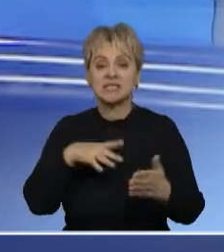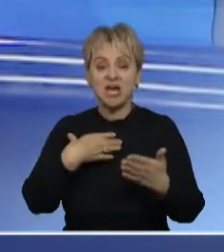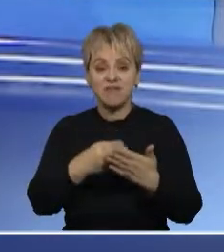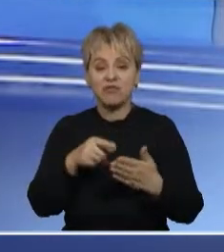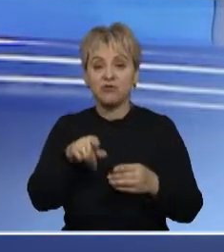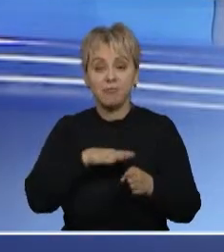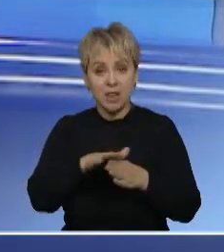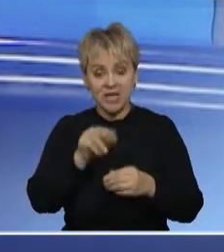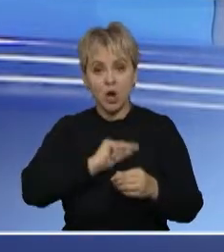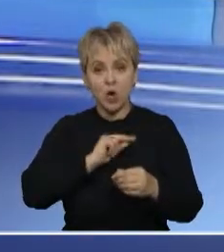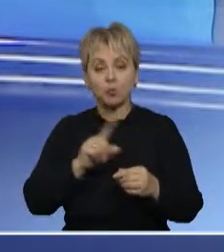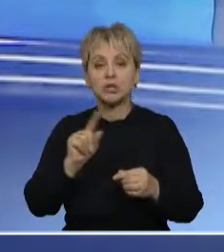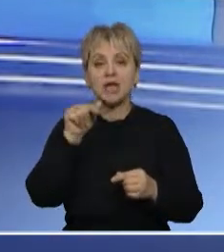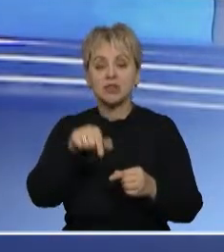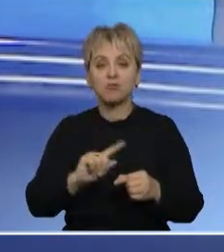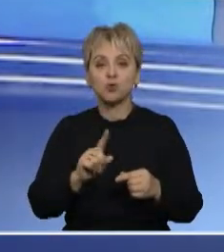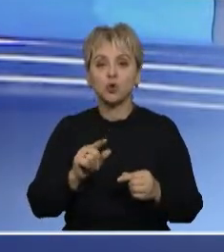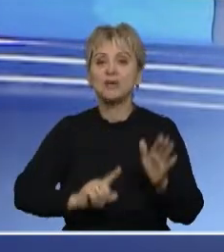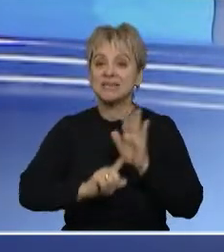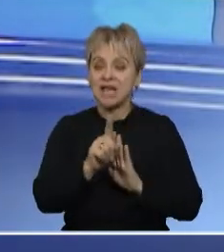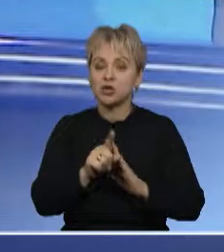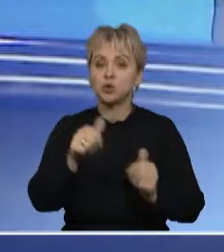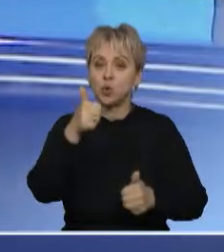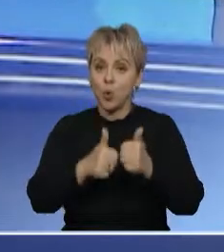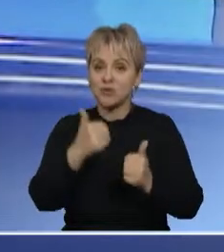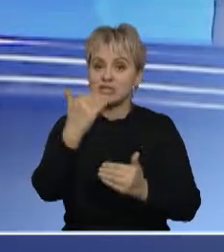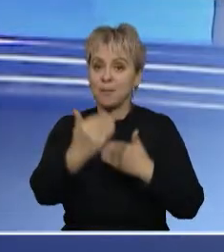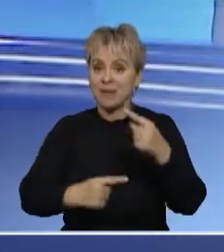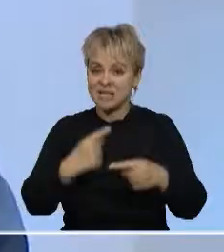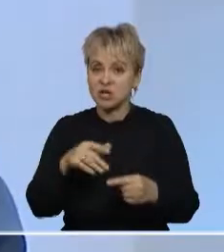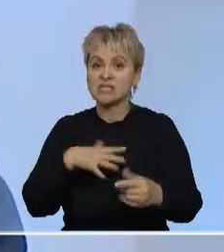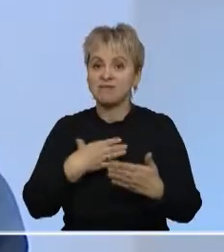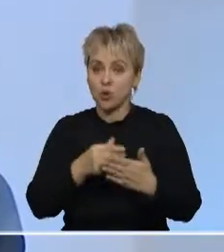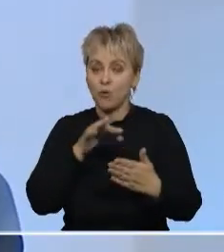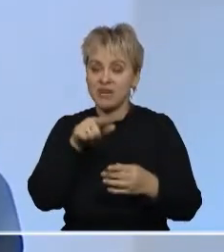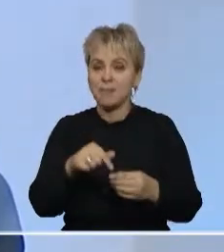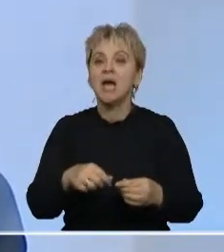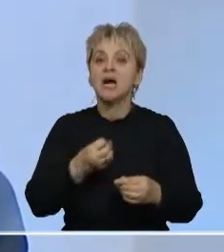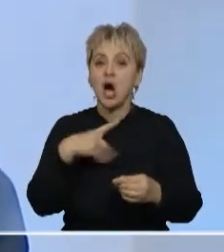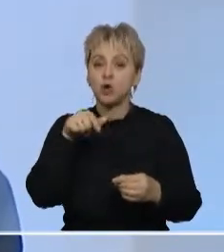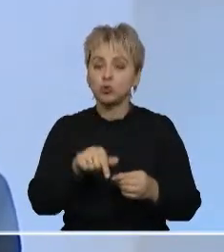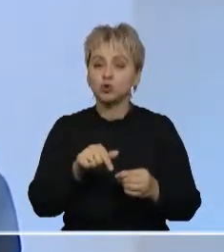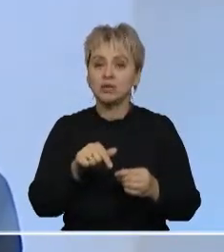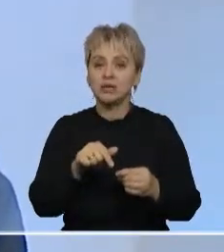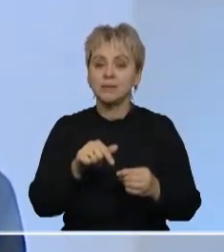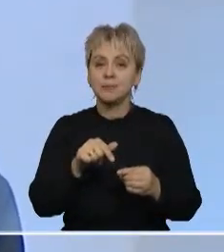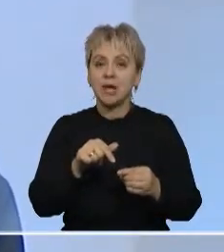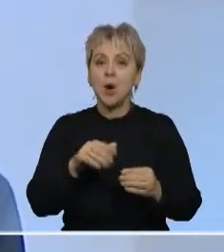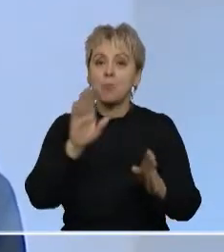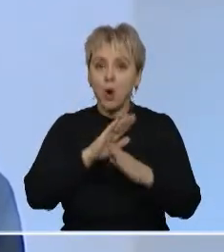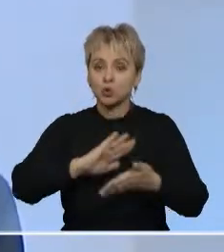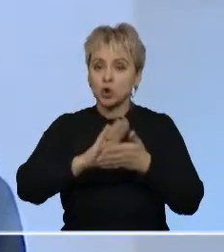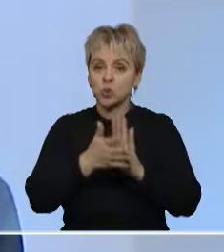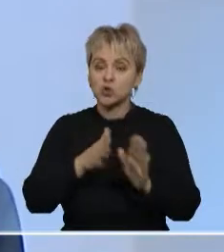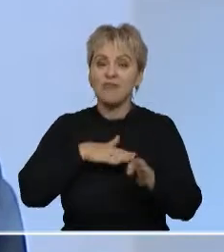выполнения работ, для того, чтобы приступить к конкурсным процедурам своевременно и в благоприятных погодных